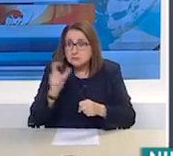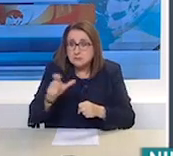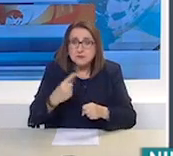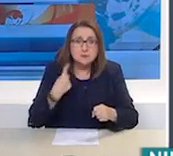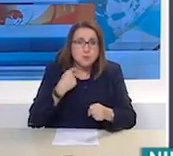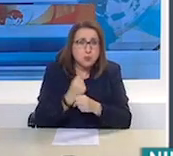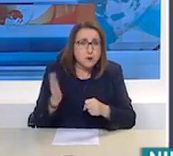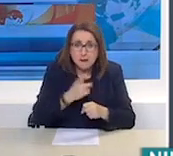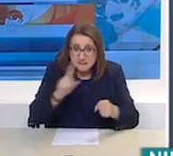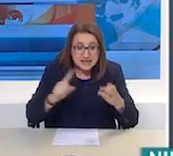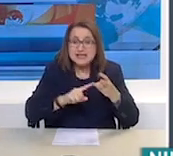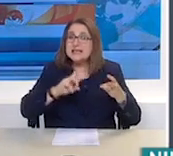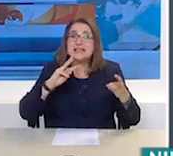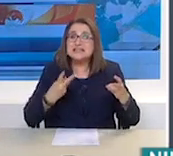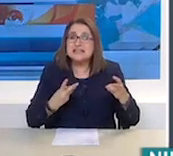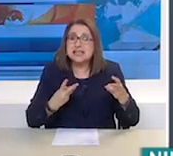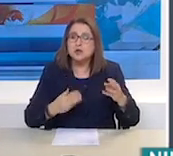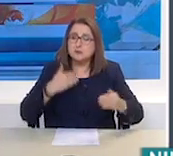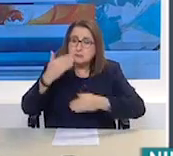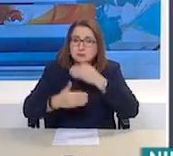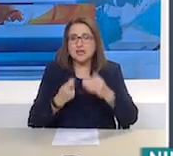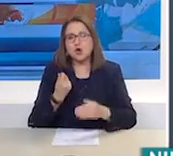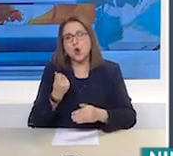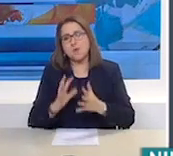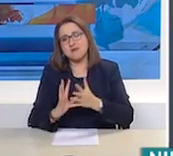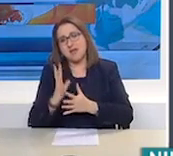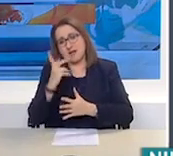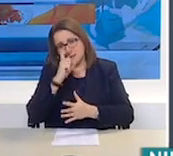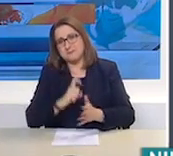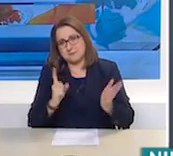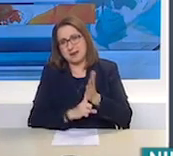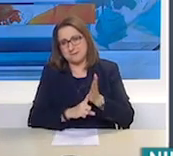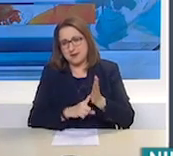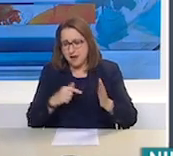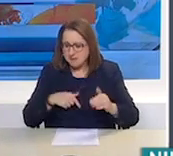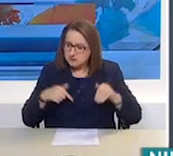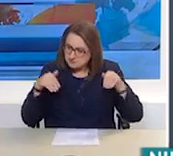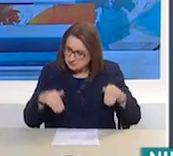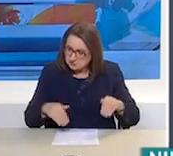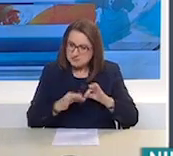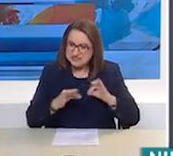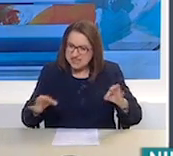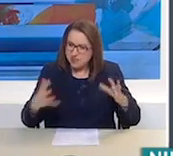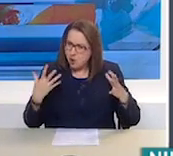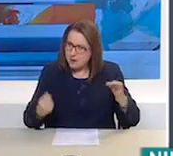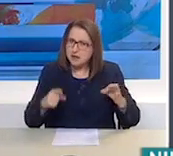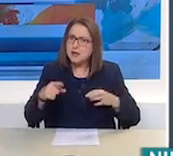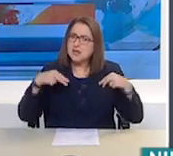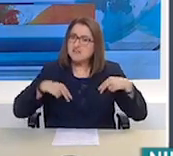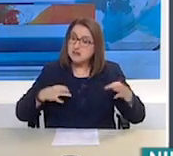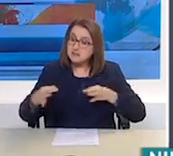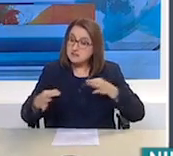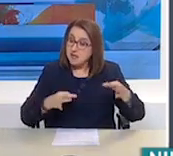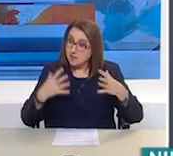προχωράμε με καλά μελετημένο σχέδιο και σταθερά βήματα. Ακολουθούμε πιστά τις οδηγίες των ειδικών επιστημόνων, διότι ο κίνδυνος δεν έχει